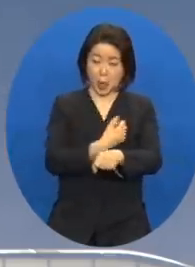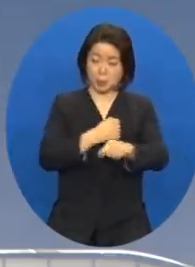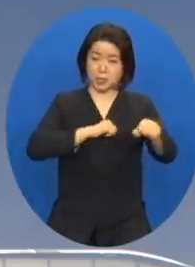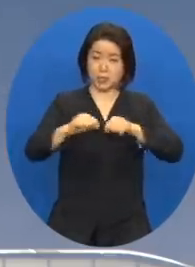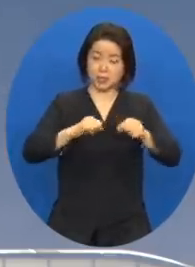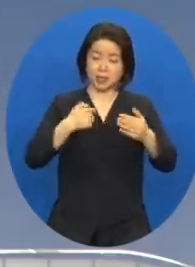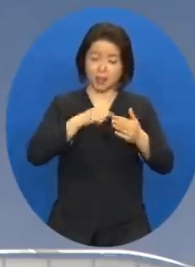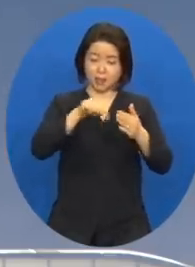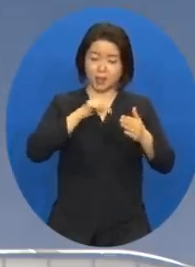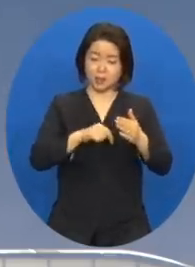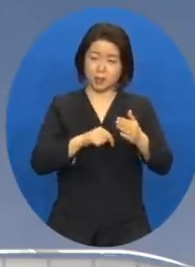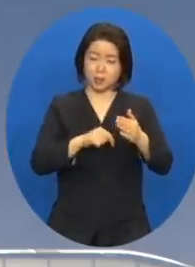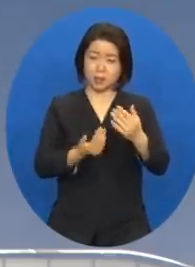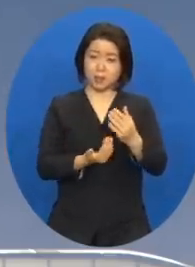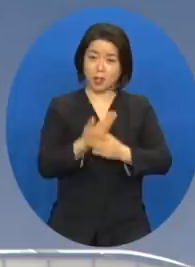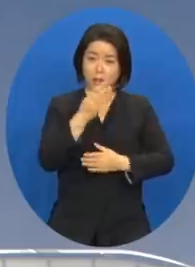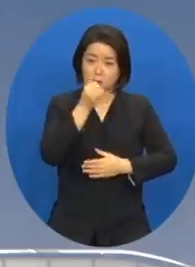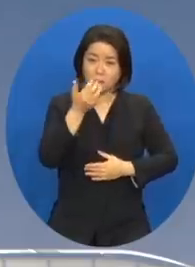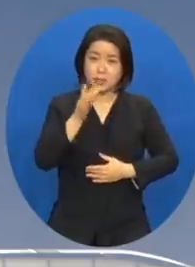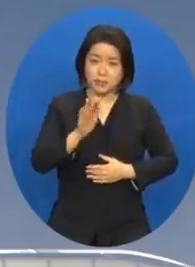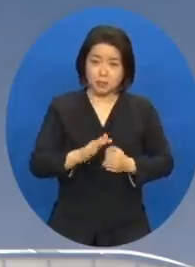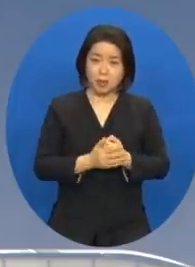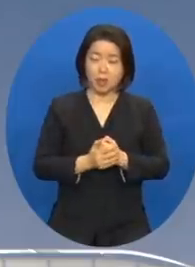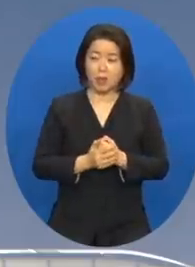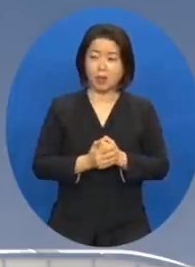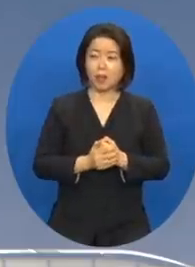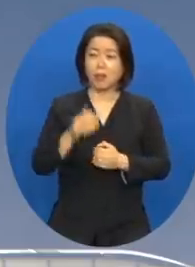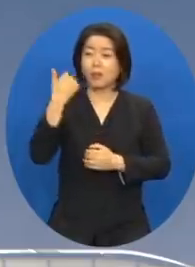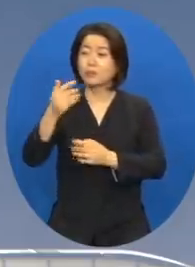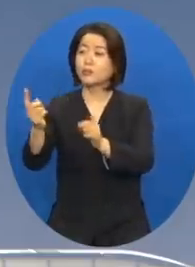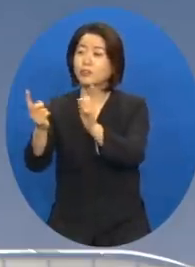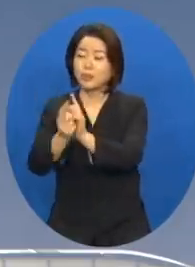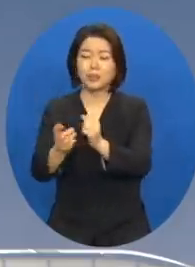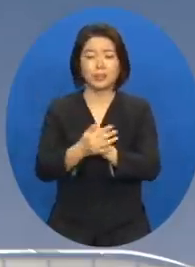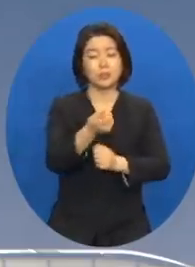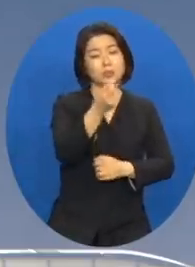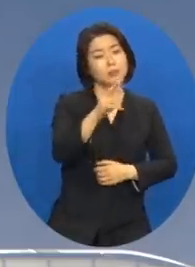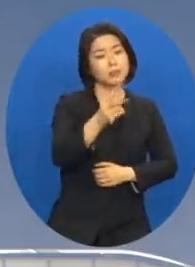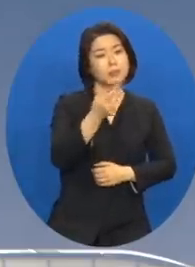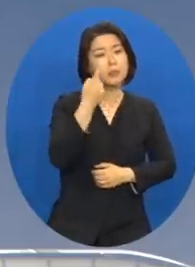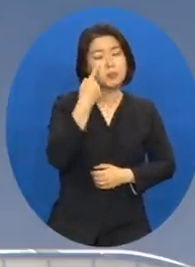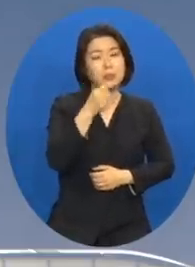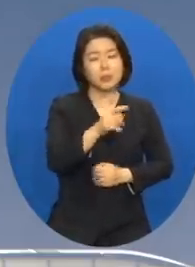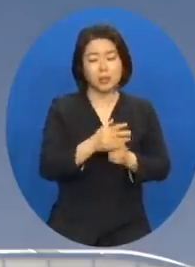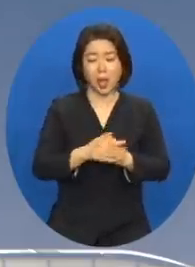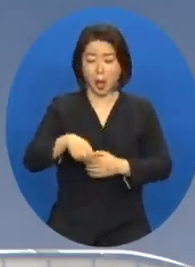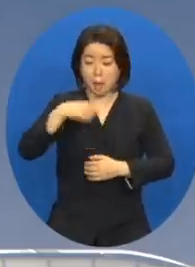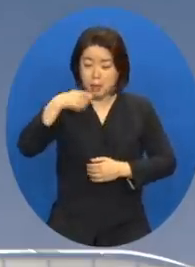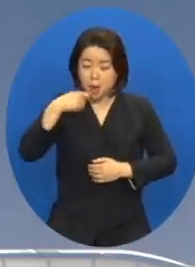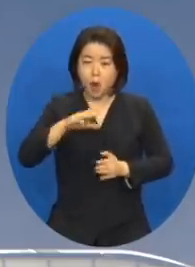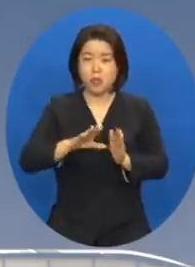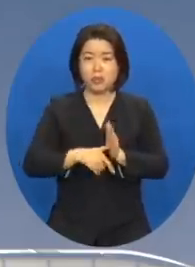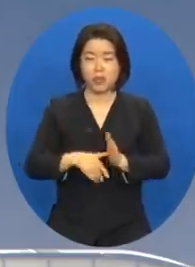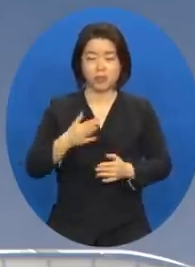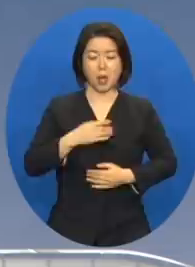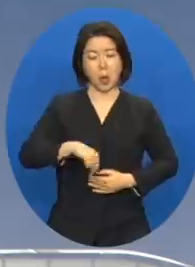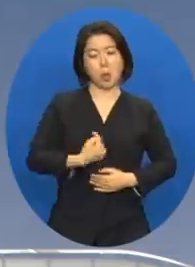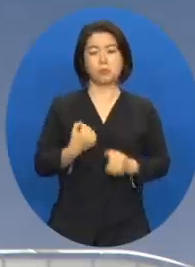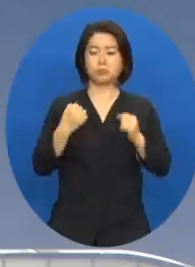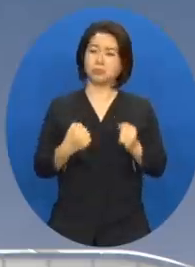역사가 내 안에 일어나고 있는데도 누구랑 만날 때, 뭐 TV를 볼 때, 밥을 먹을 때, 혼자 있을